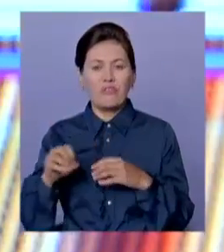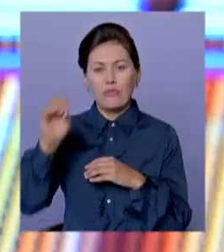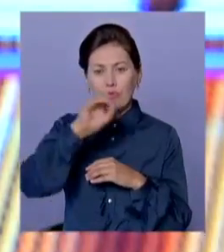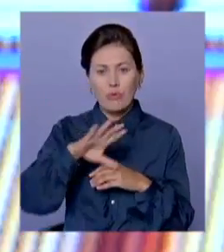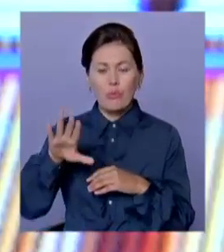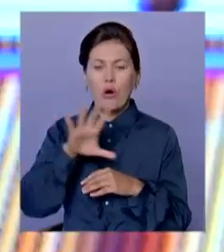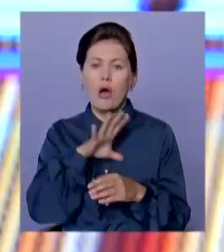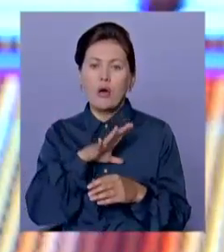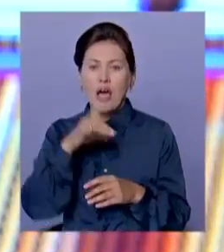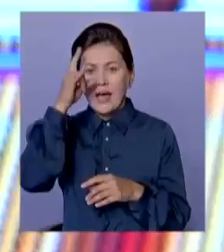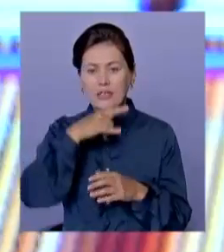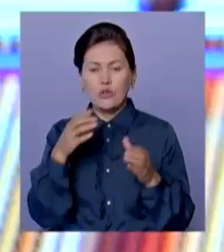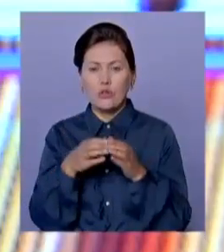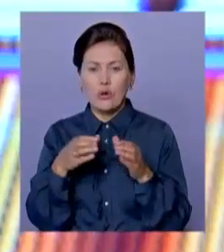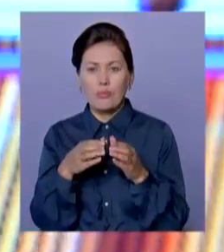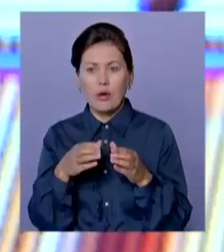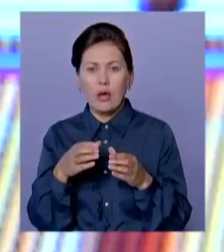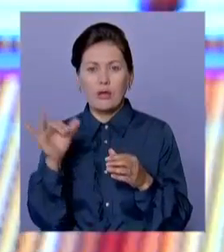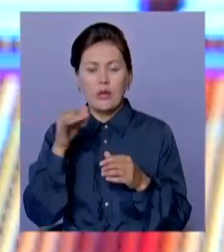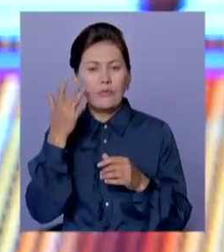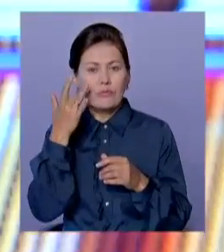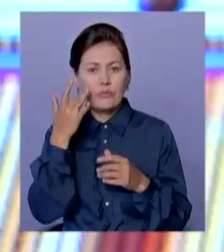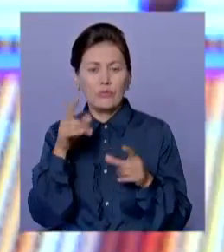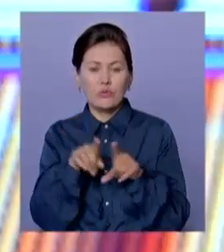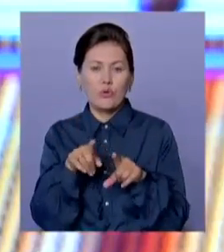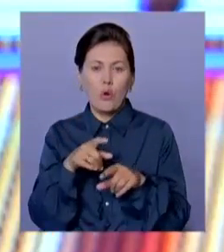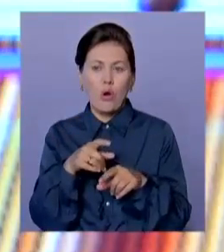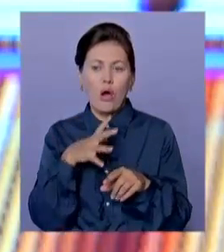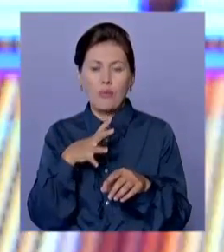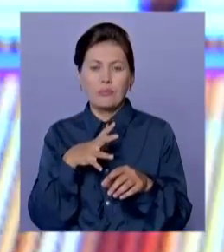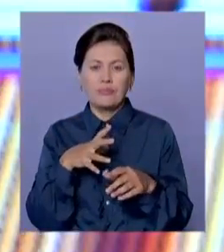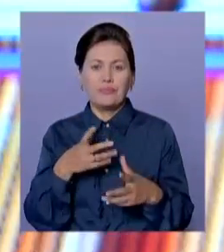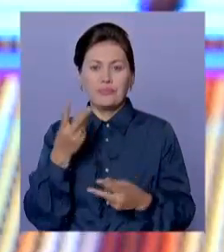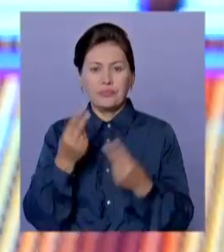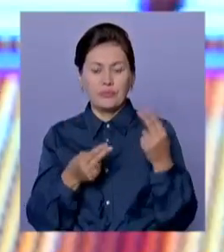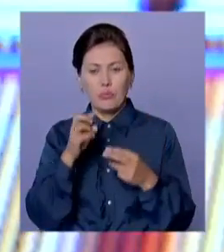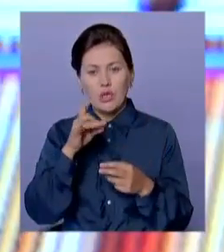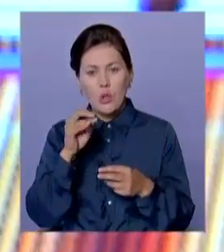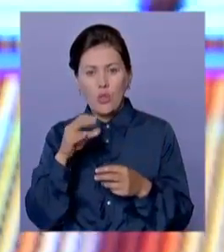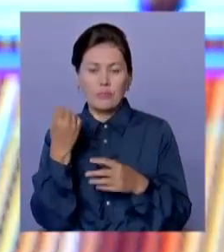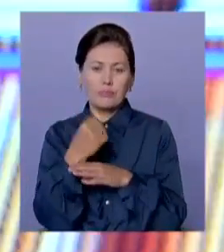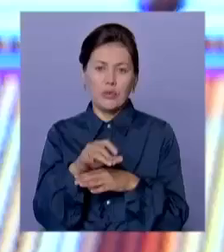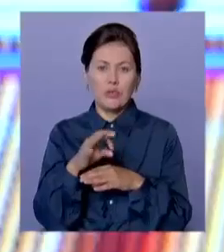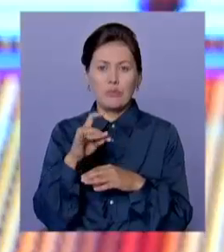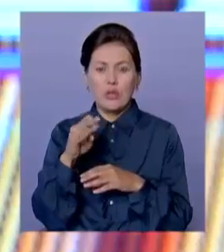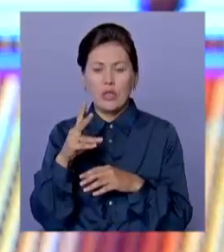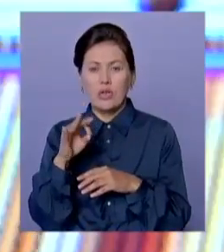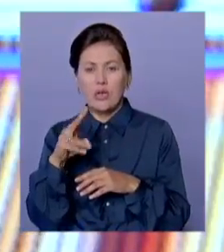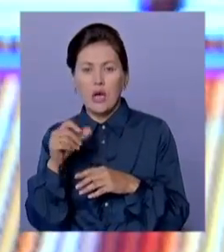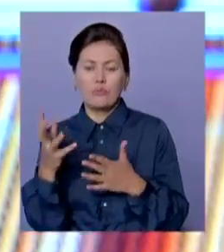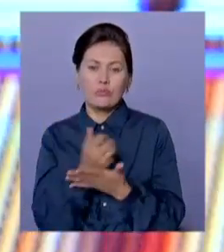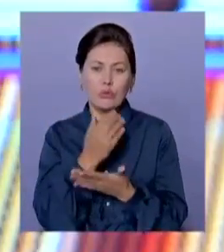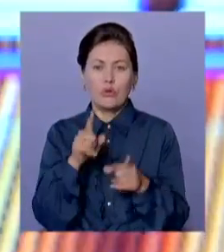болсын, Қазақстан құрамасымен әрқашан санасып ойнайды. Жаңа өздеріңіз айтып отырсыздар, Барселонаны жеңдік, Чемпиондар Лигасын ұттық деп, иә.